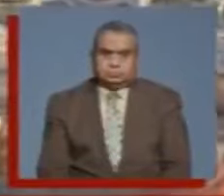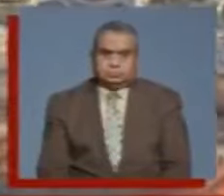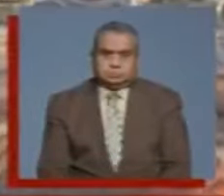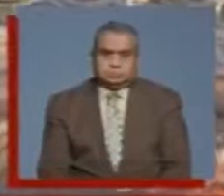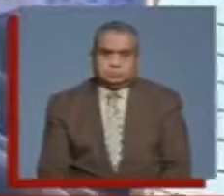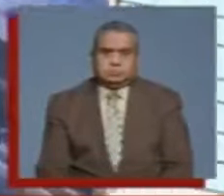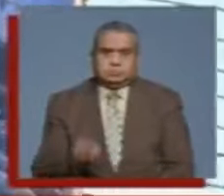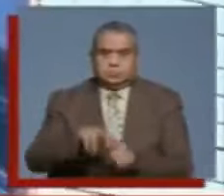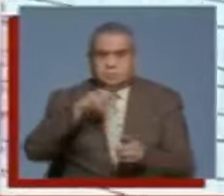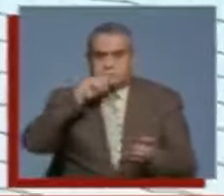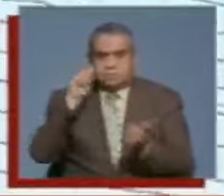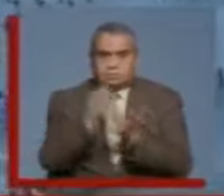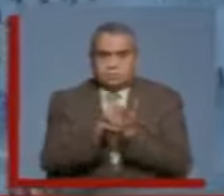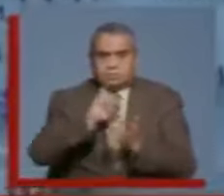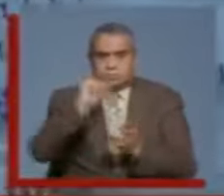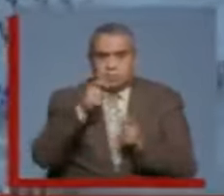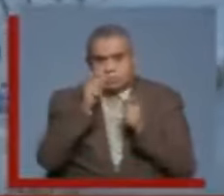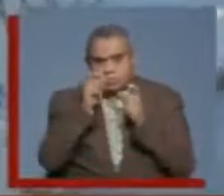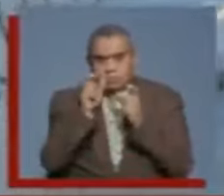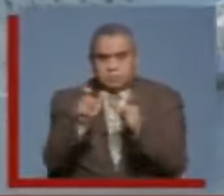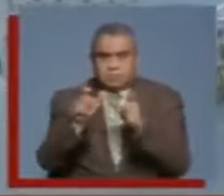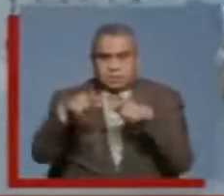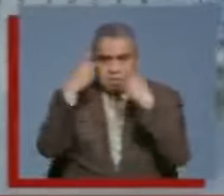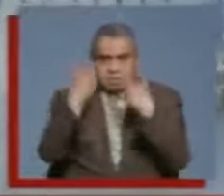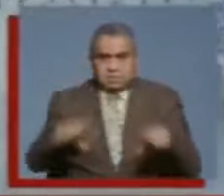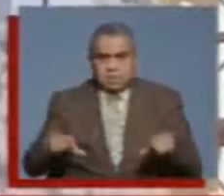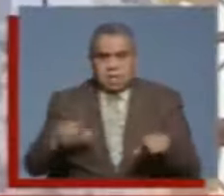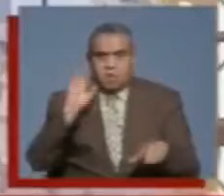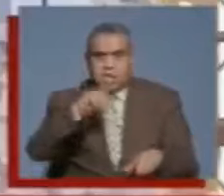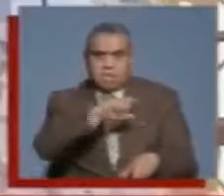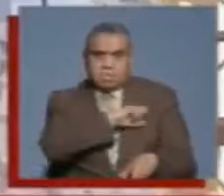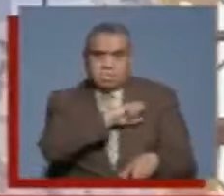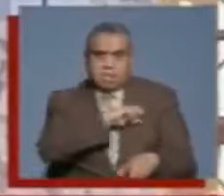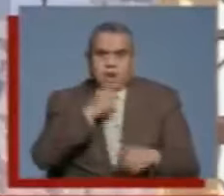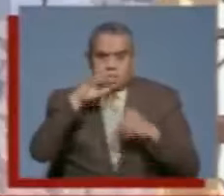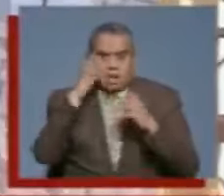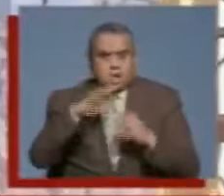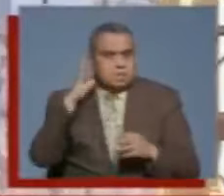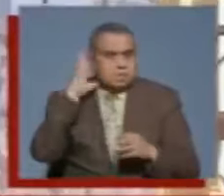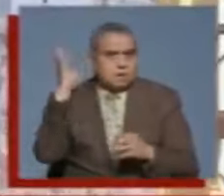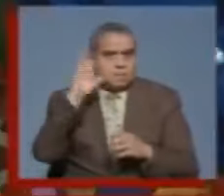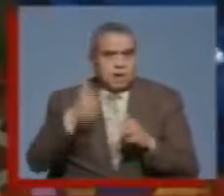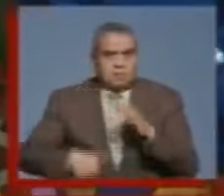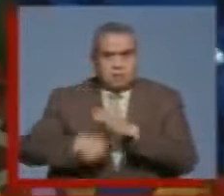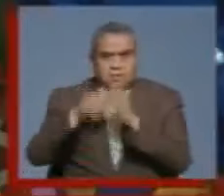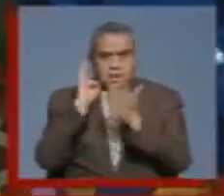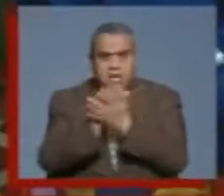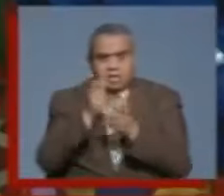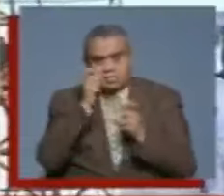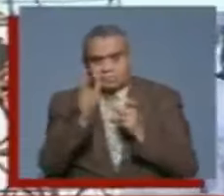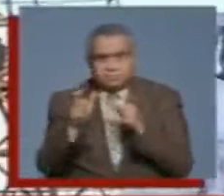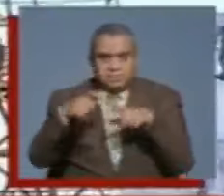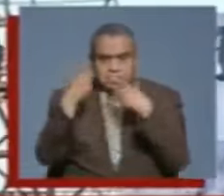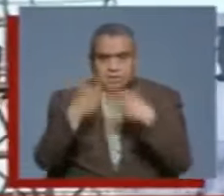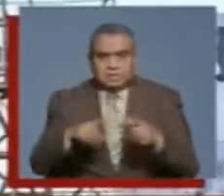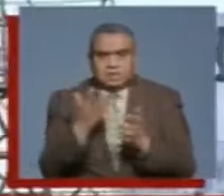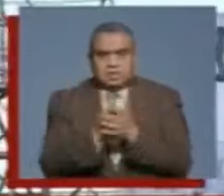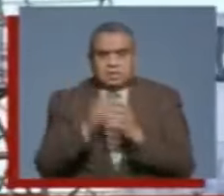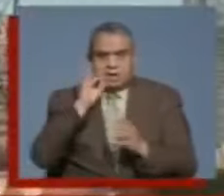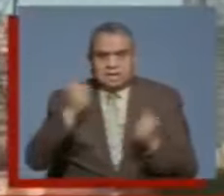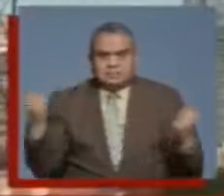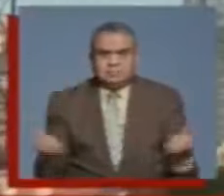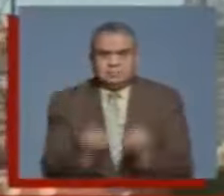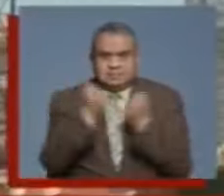مؤكدا حرص الدولة على اختيار أفضل العناصر لحفظ أمن البلاد وتوفير أحدث المعدات